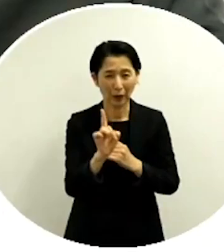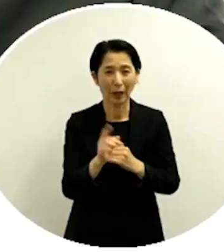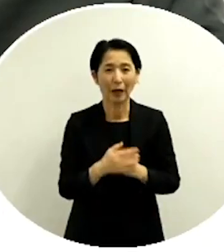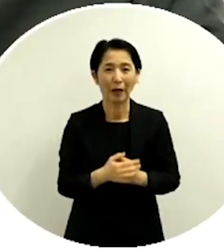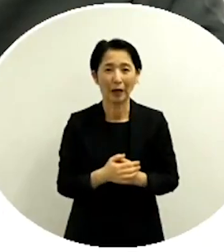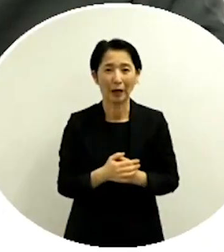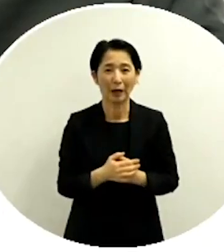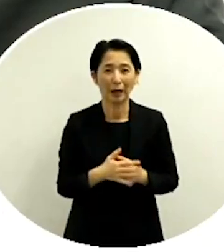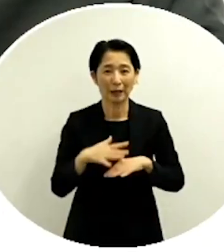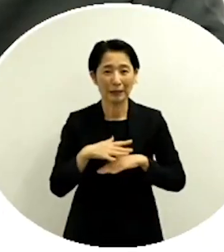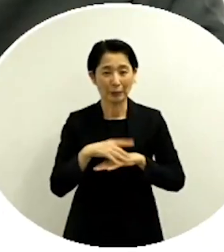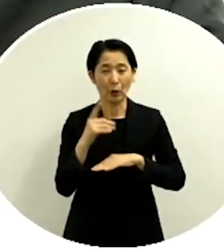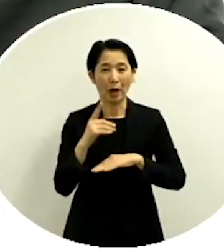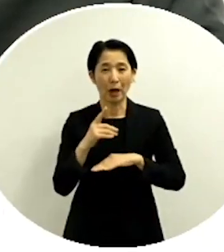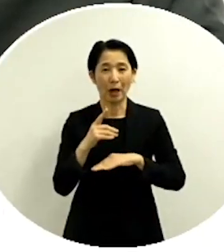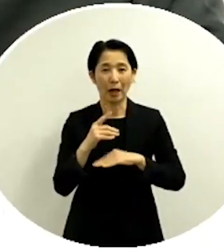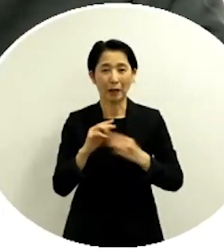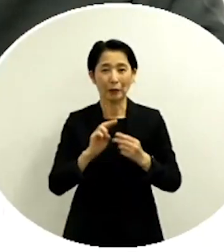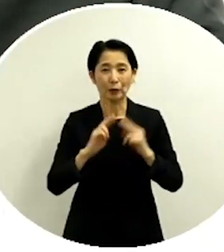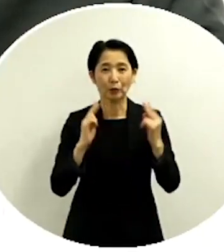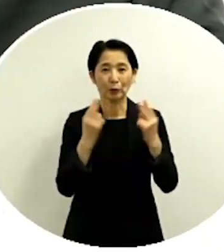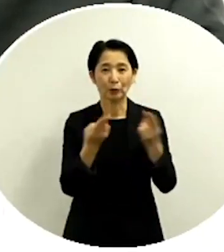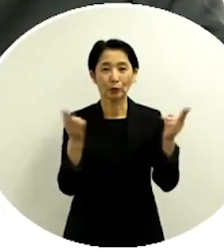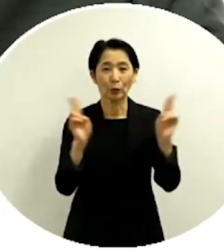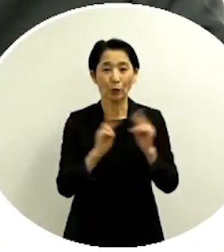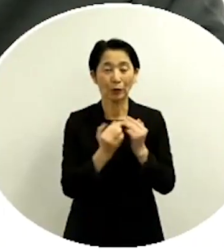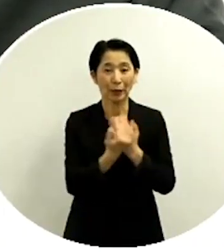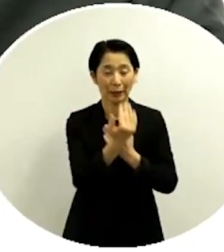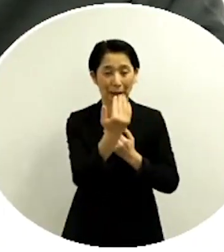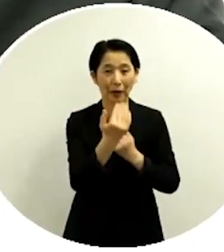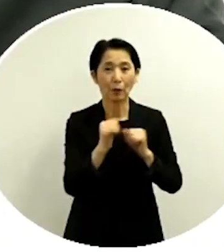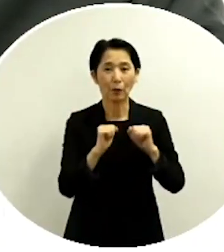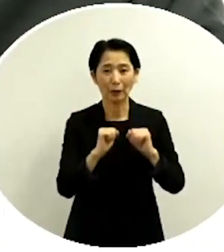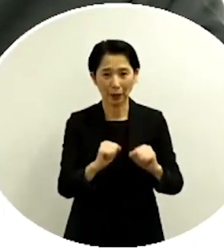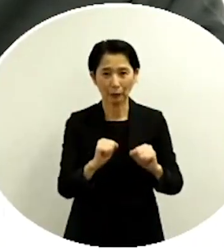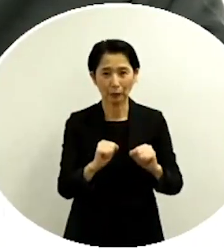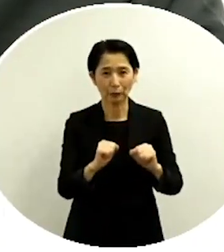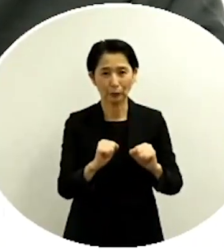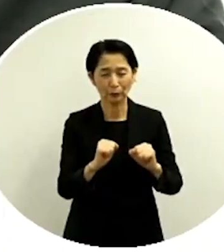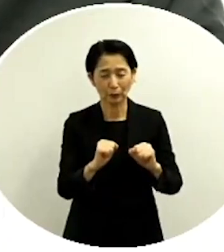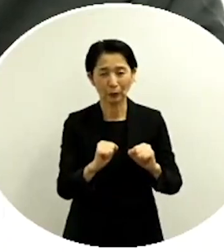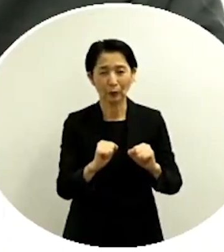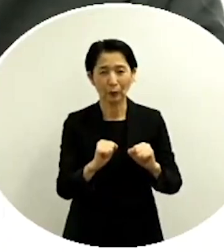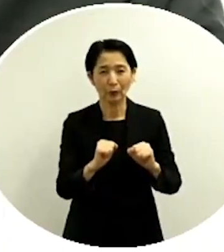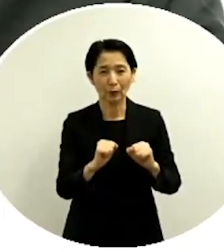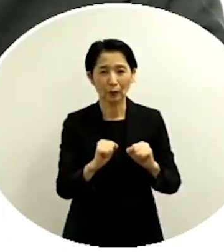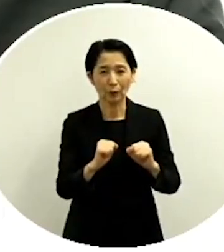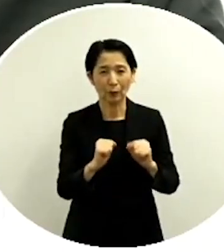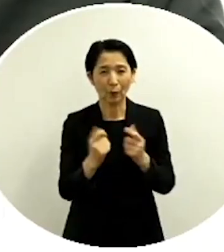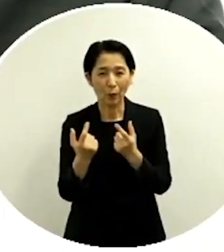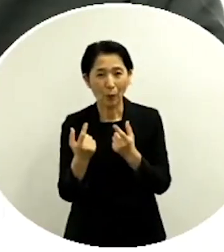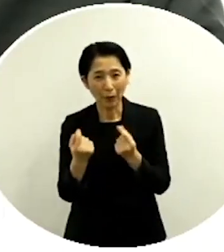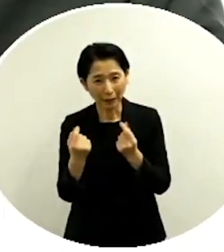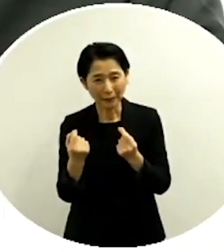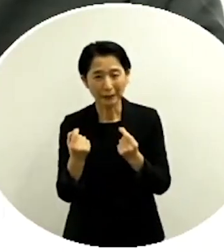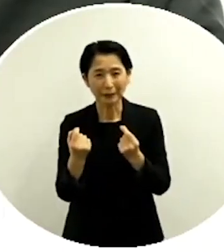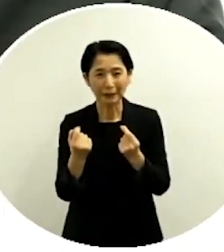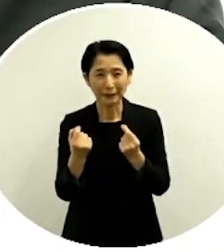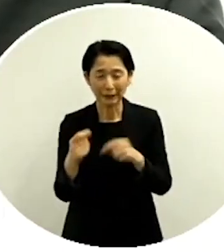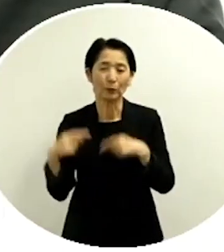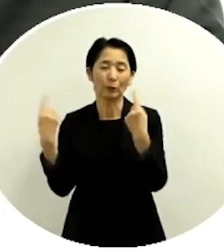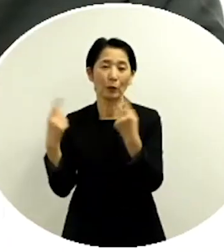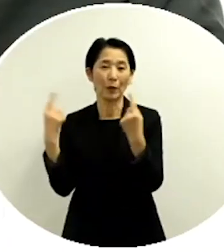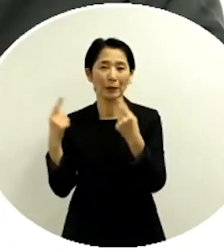初回はですねもう大会をやるのと女体盛りをとして